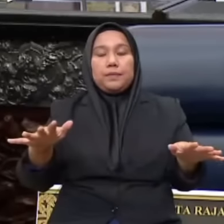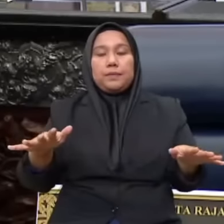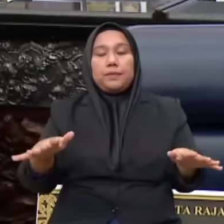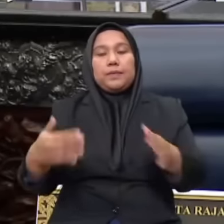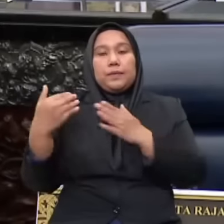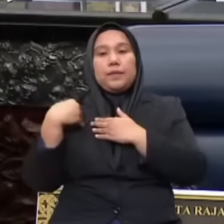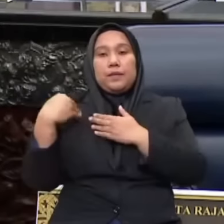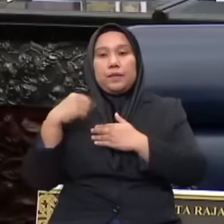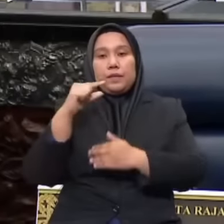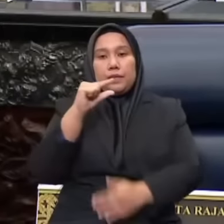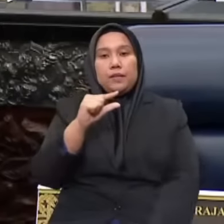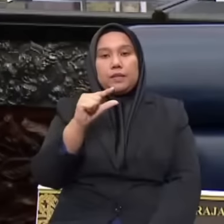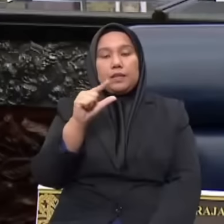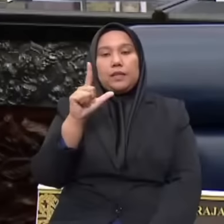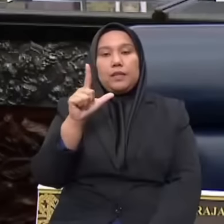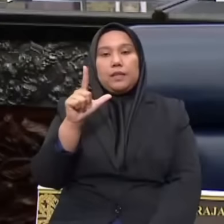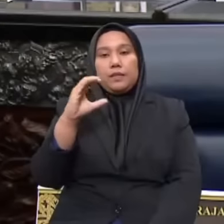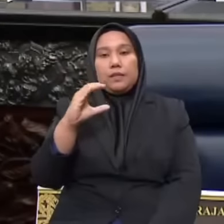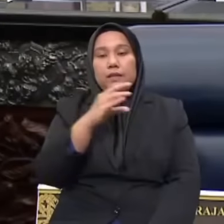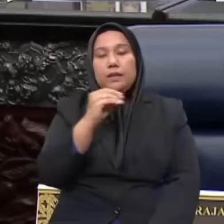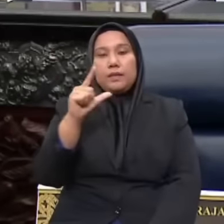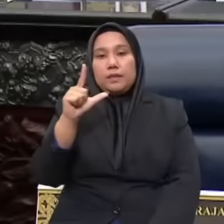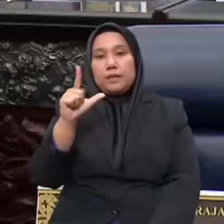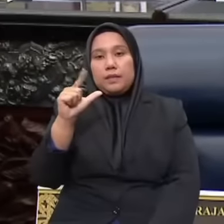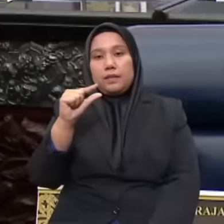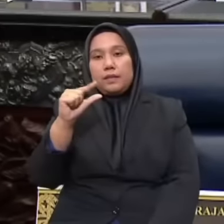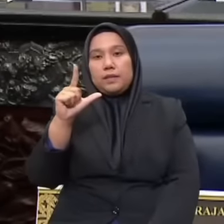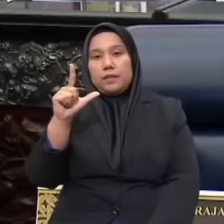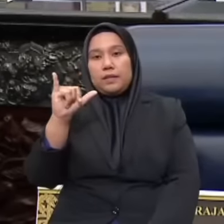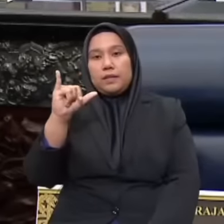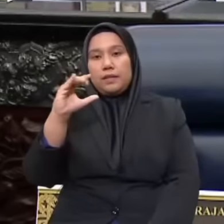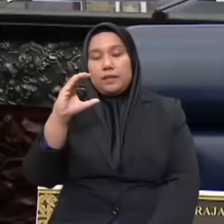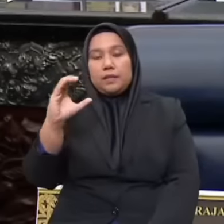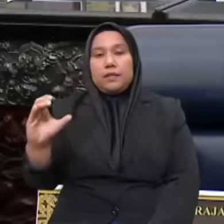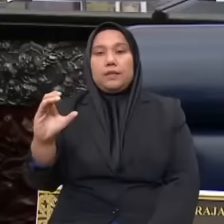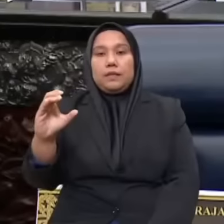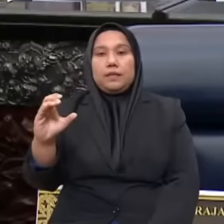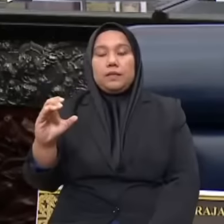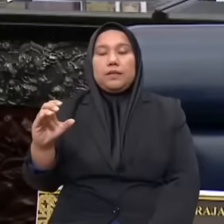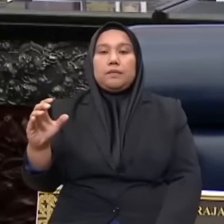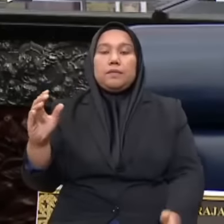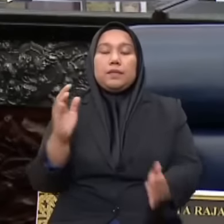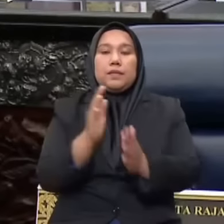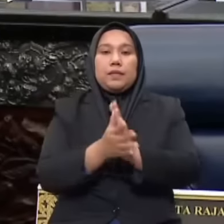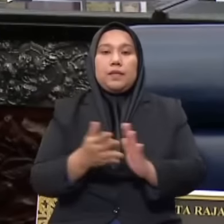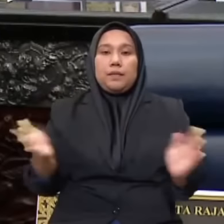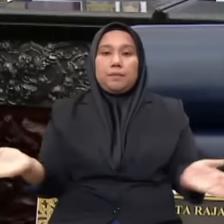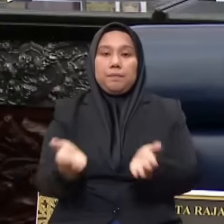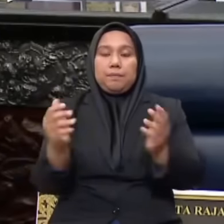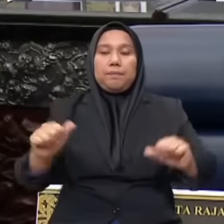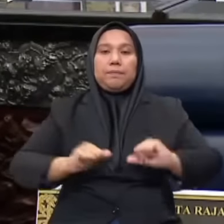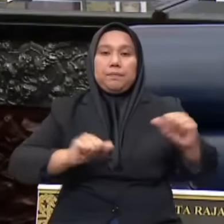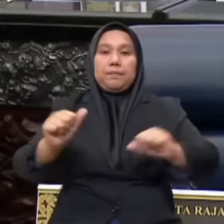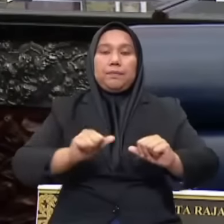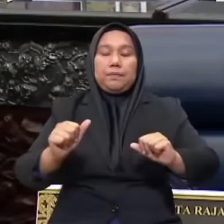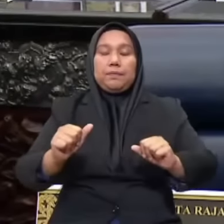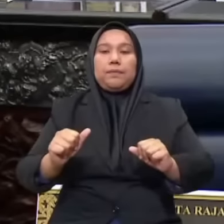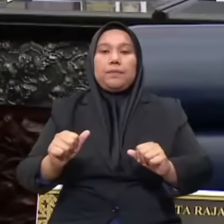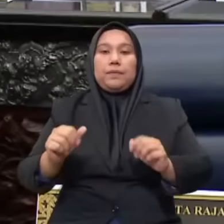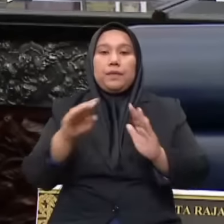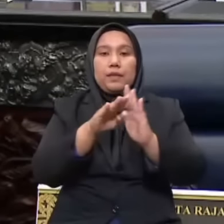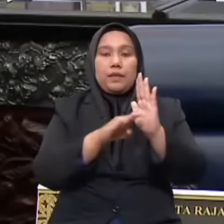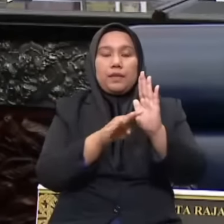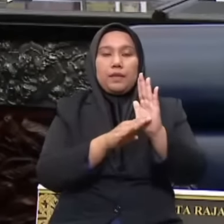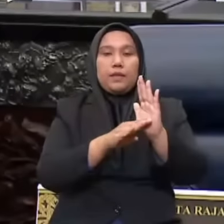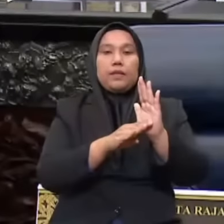JLC dan JLIC supaya menjadi lebih proaktif dalam mempergiat serta menggerakkan agenda pemerkasaan